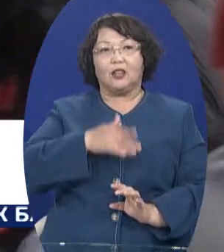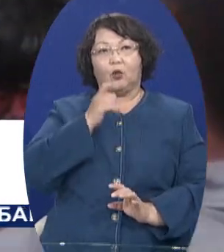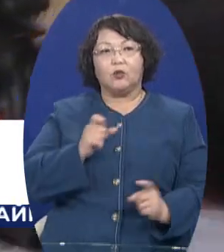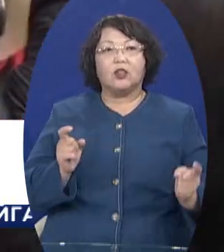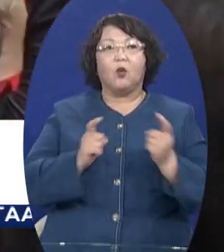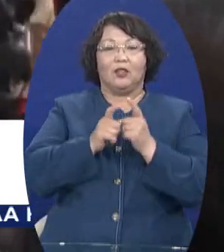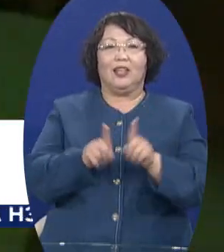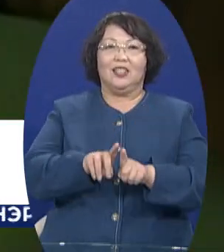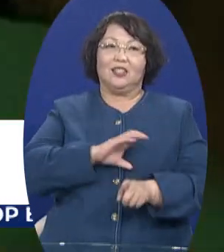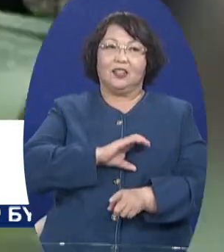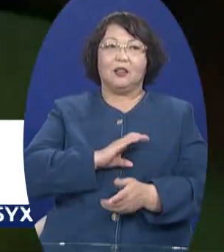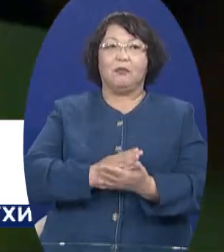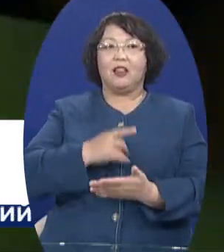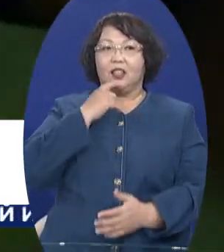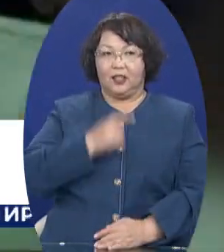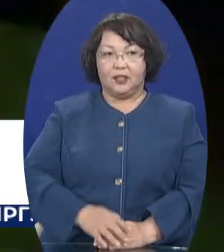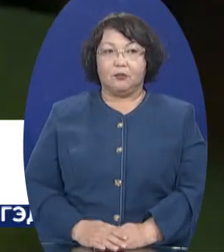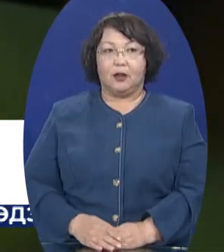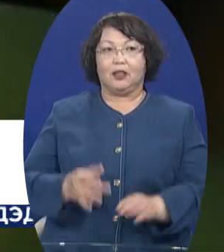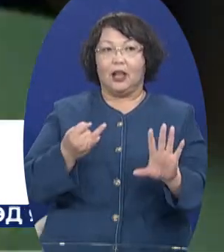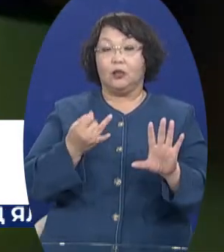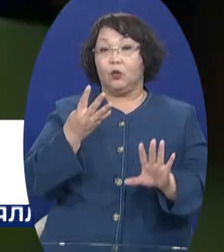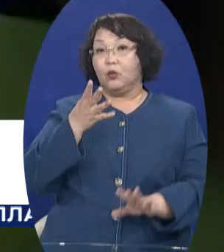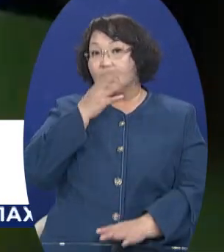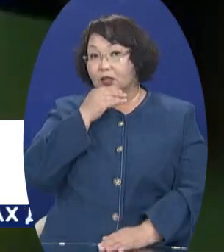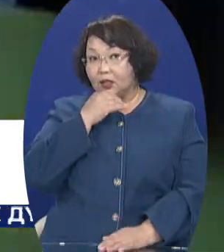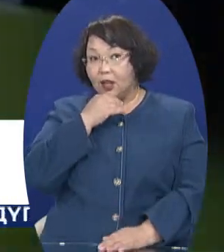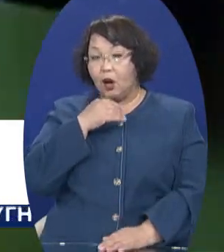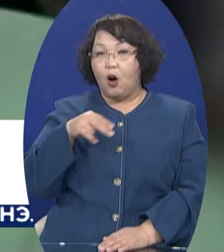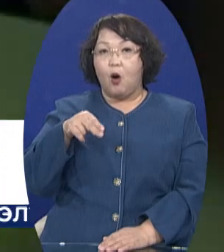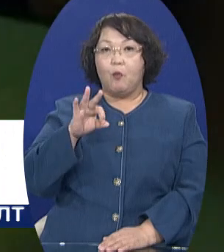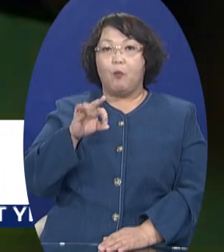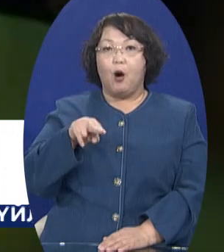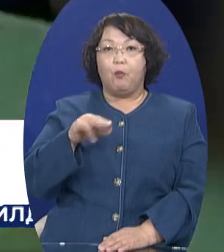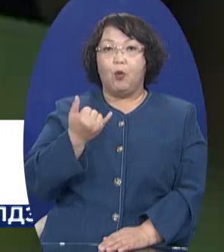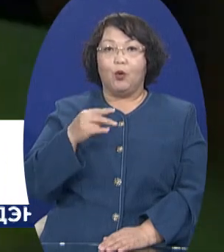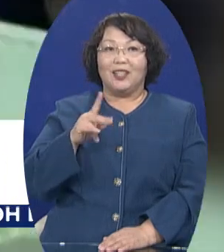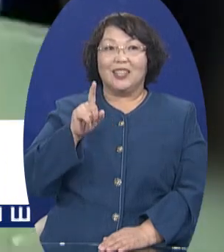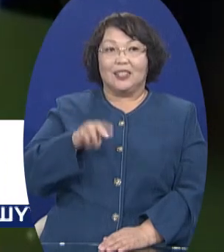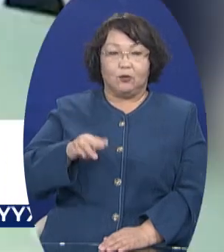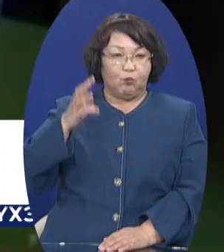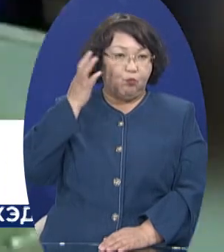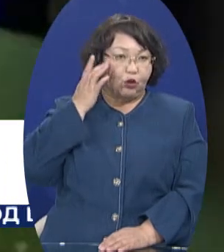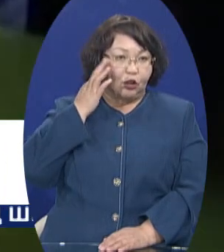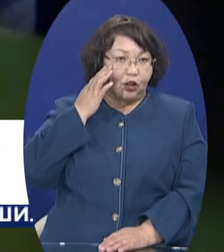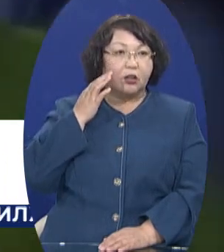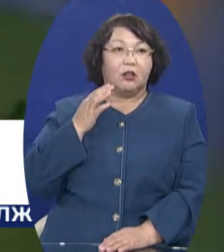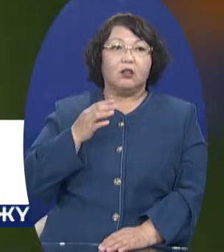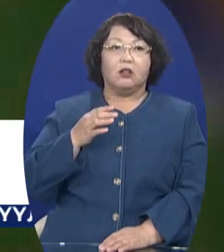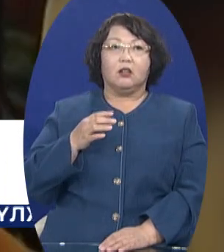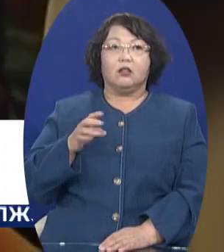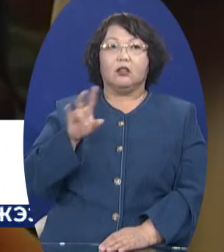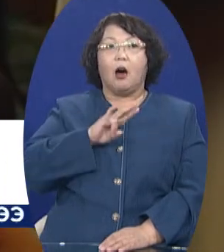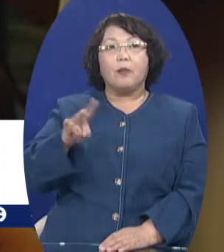хэмээн сэтгэлдээ хуваалцжээ. За өдгөө 74 настай таксин нь популист бодлогыг баримжаалагч өгөөд Рактай намыг үндэслэгч юм.